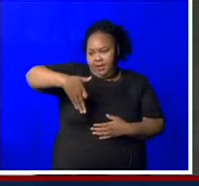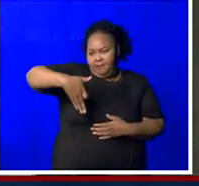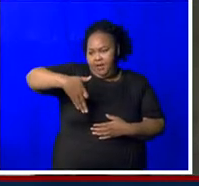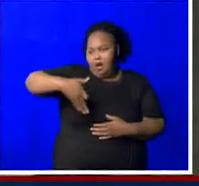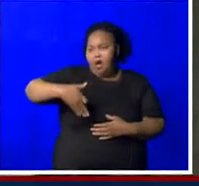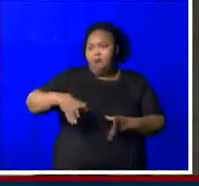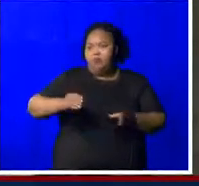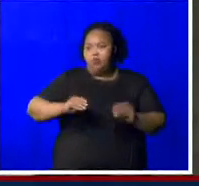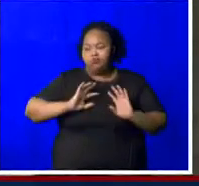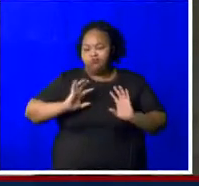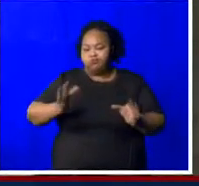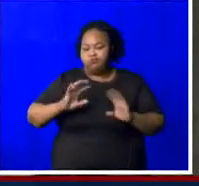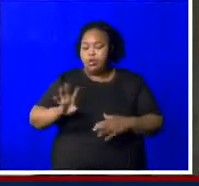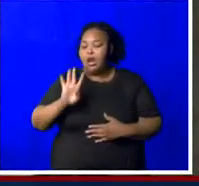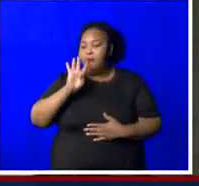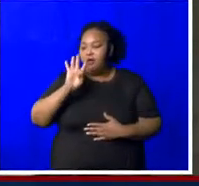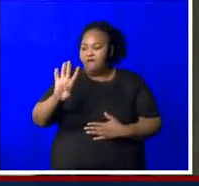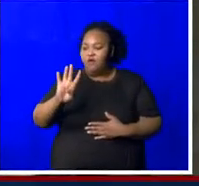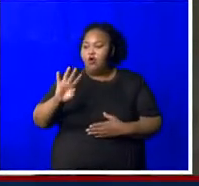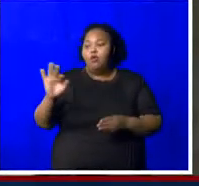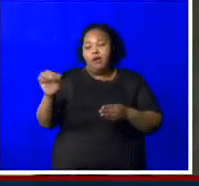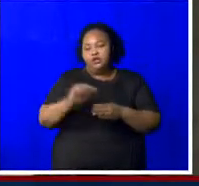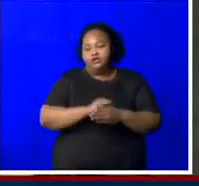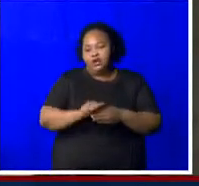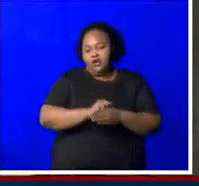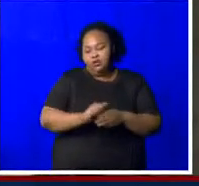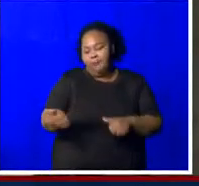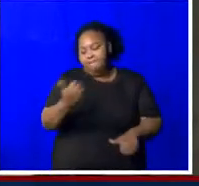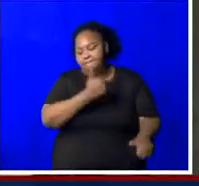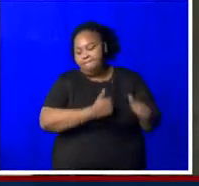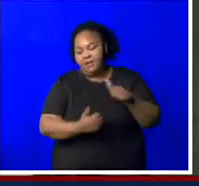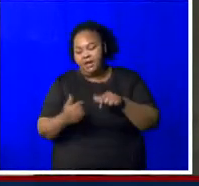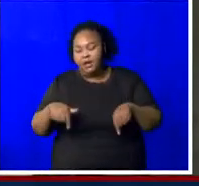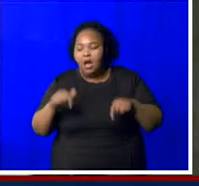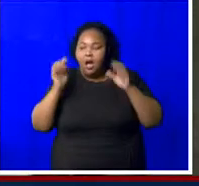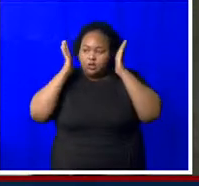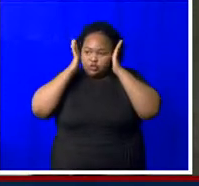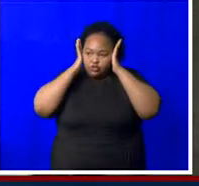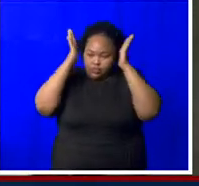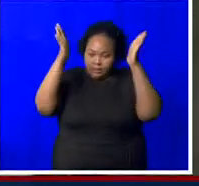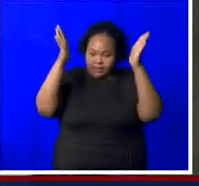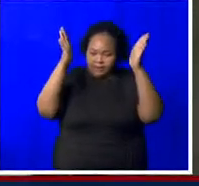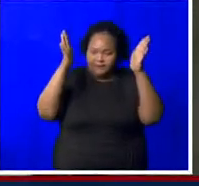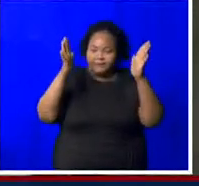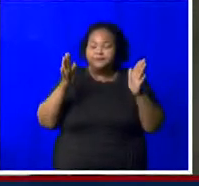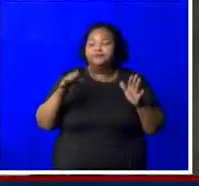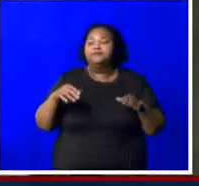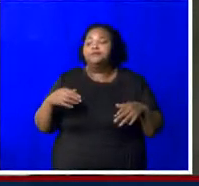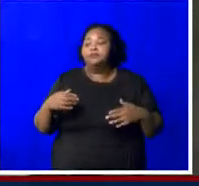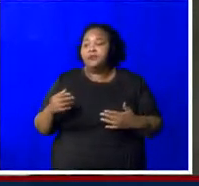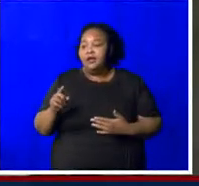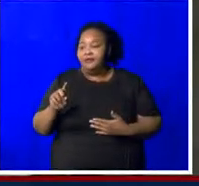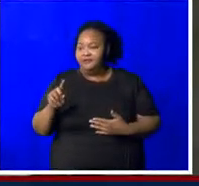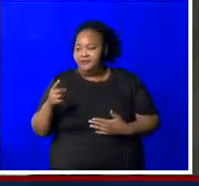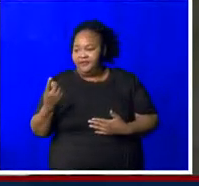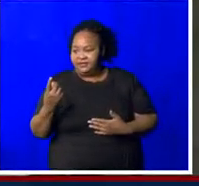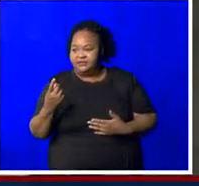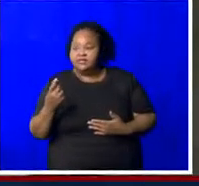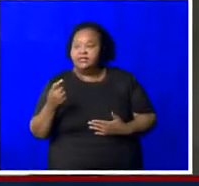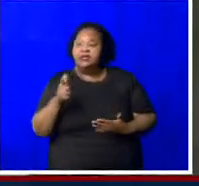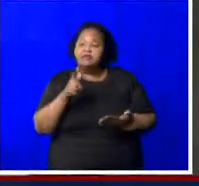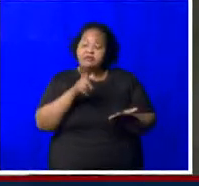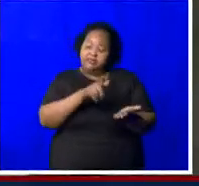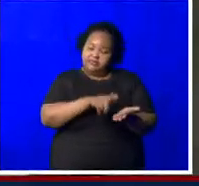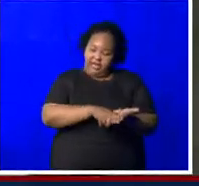ba training event. So loku umuntu kwakuthi ukuthi start with the fundamentals, which know the sport before you